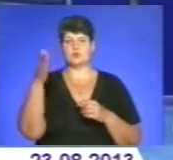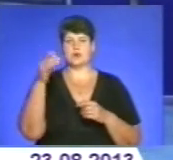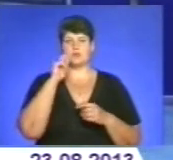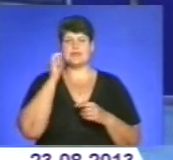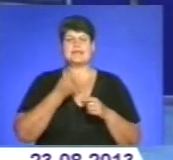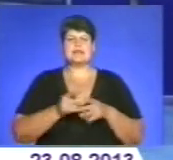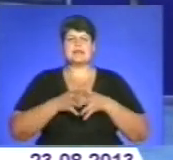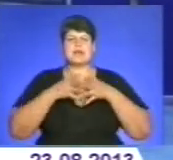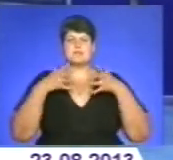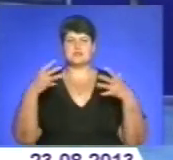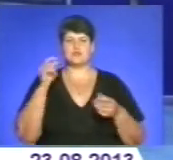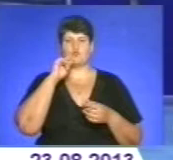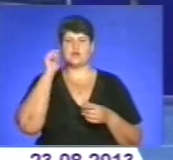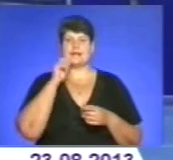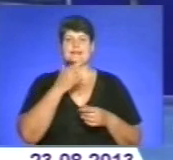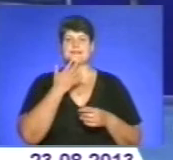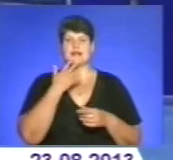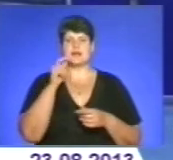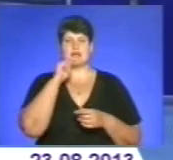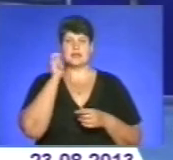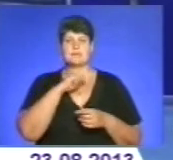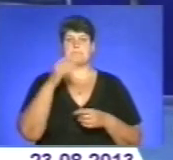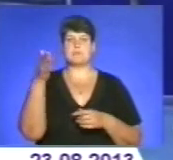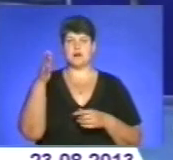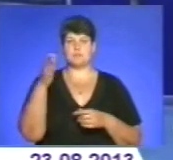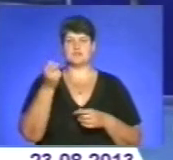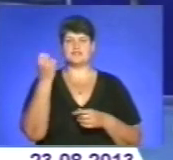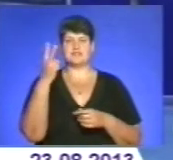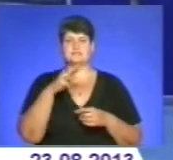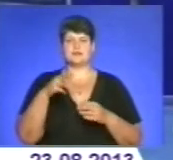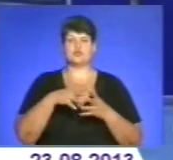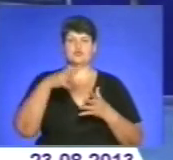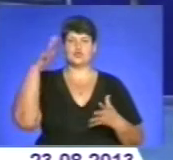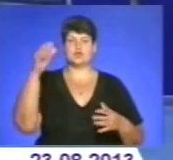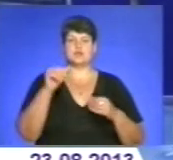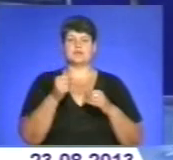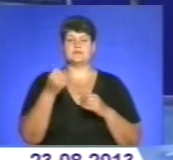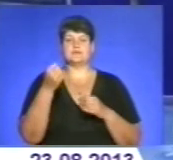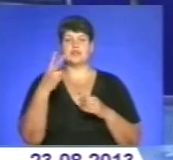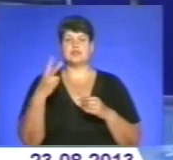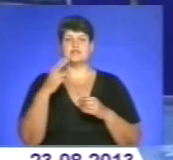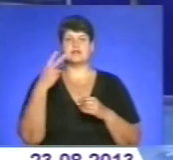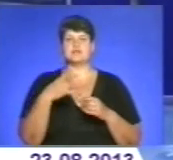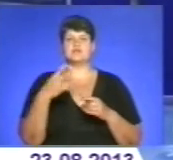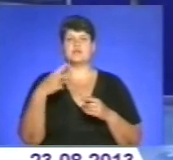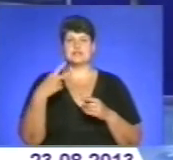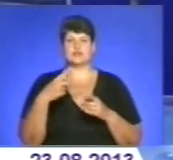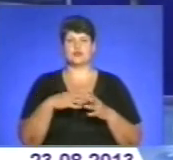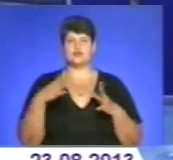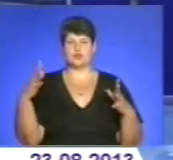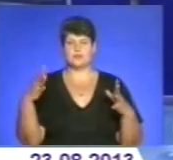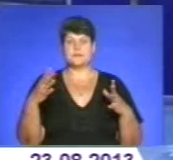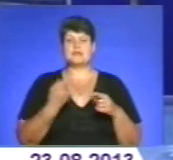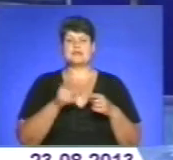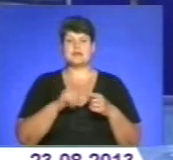найбільший в Україні національний прапор – 20 метрів довжиною і 12 шириною. Він символізує суверенність і велич української держави,